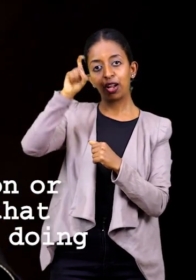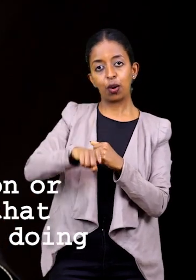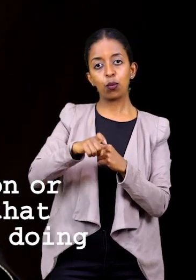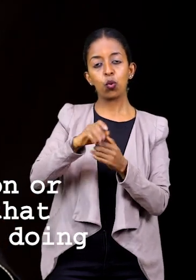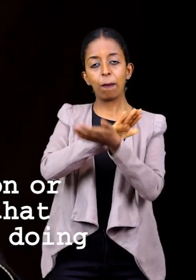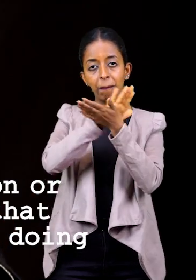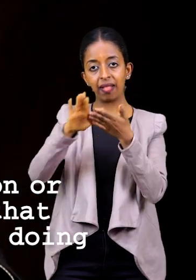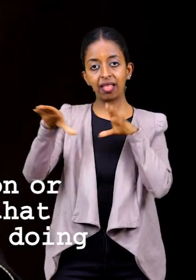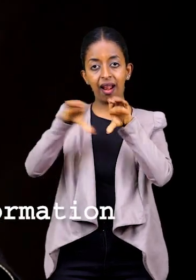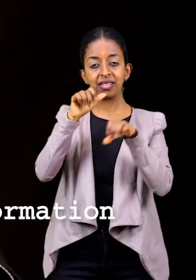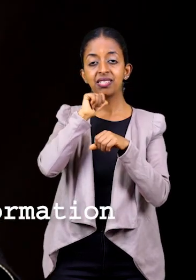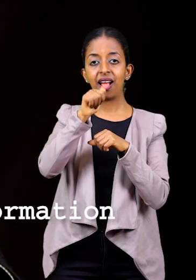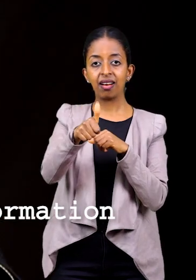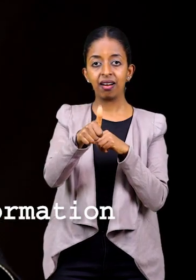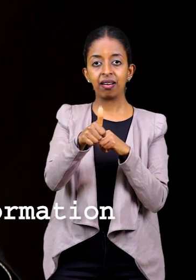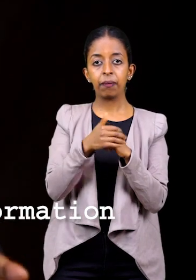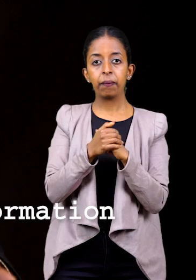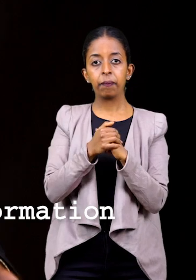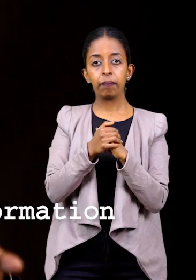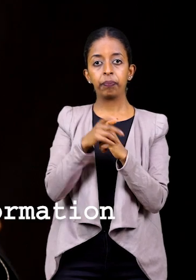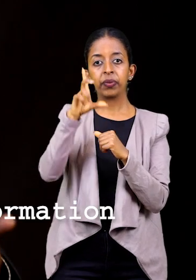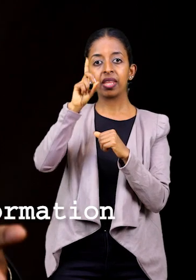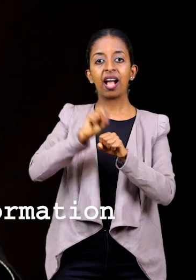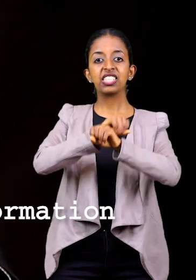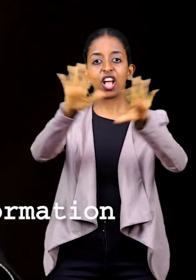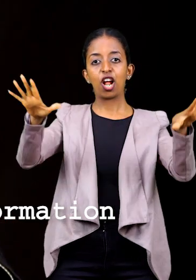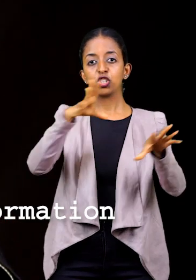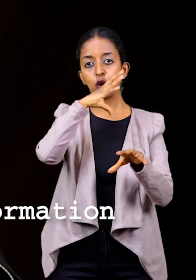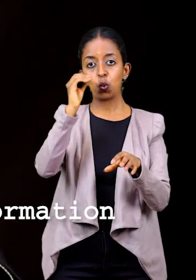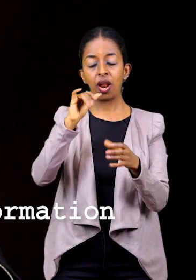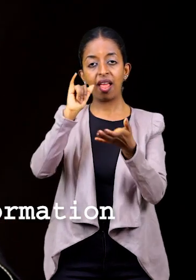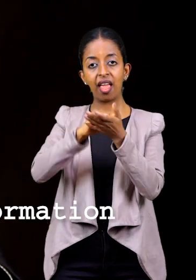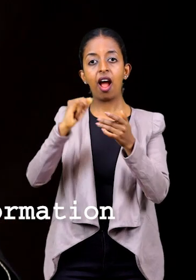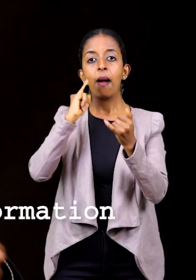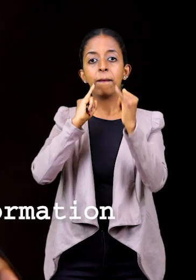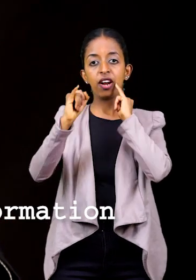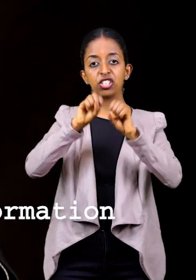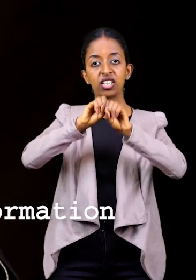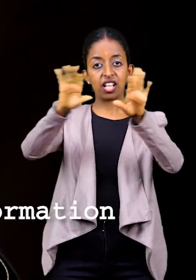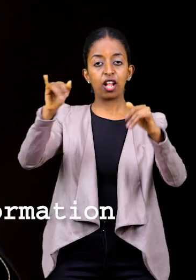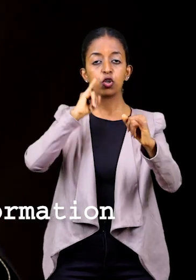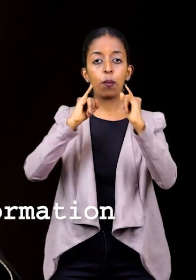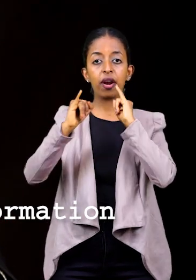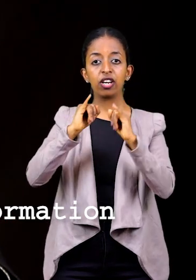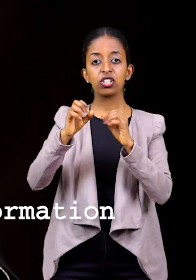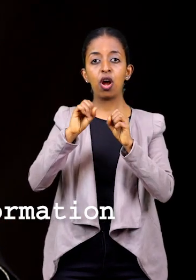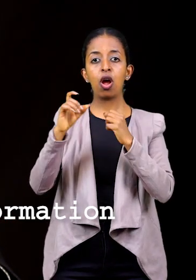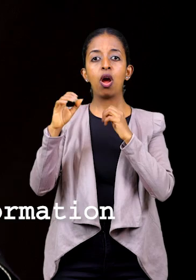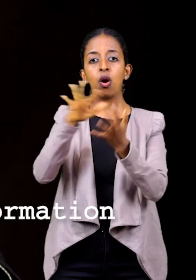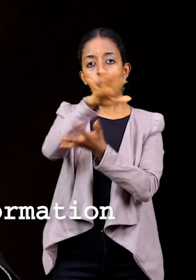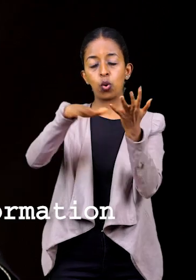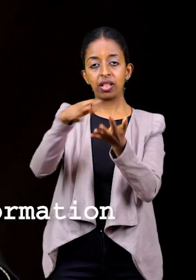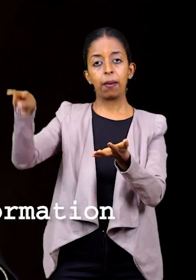fi ragaan sun otoo raabsamu jeequmsaa fi yoo kakaas yookiin nageenya